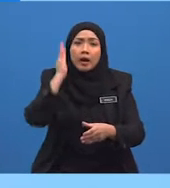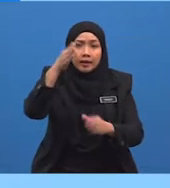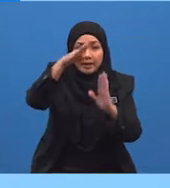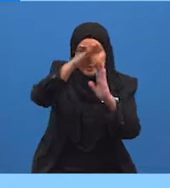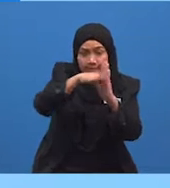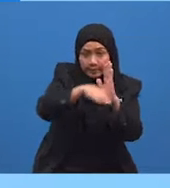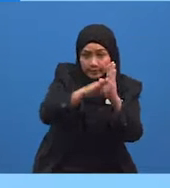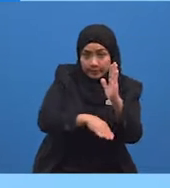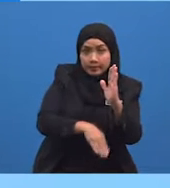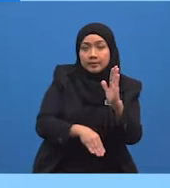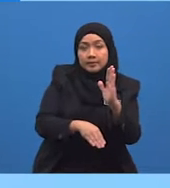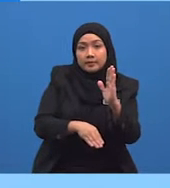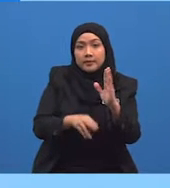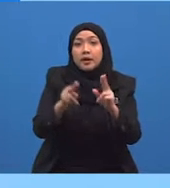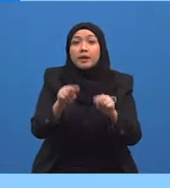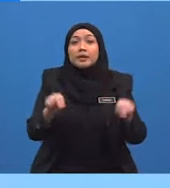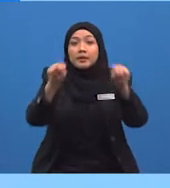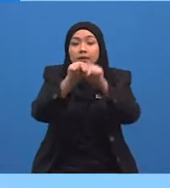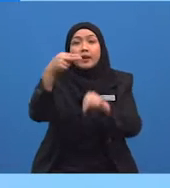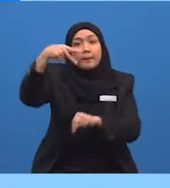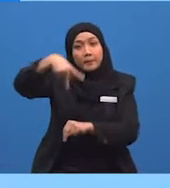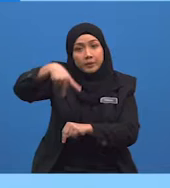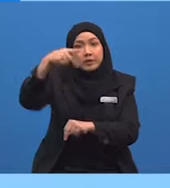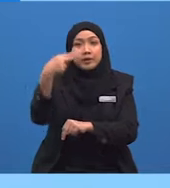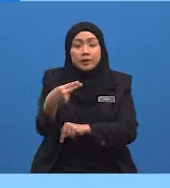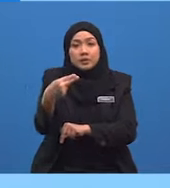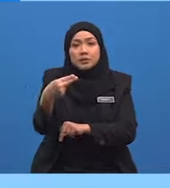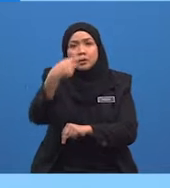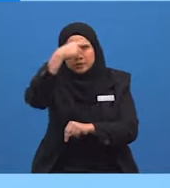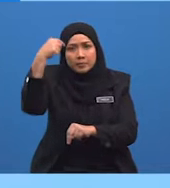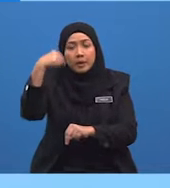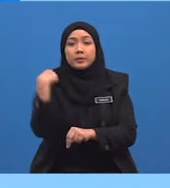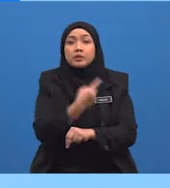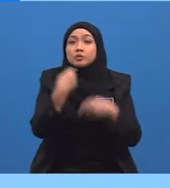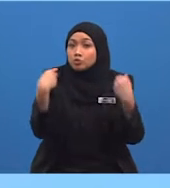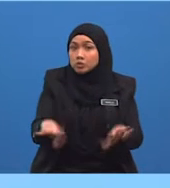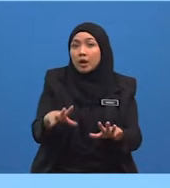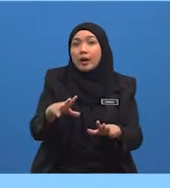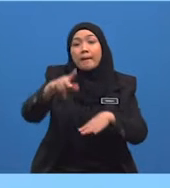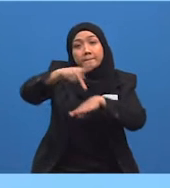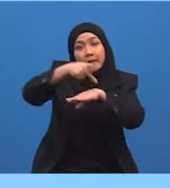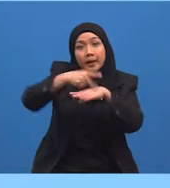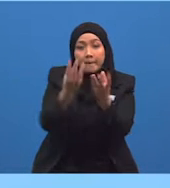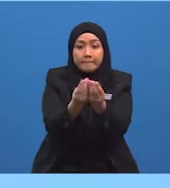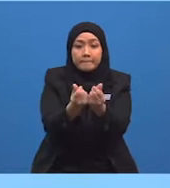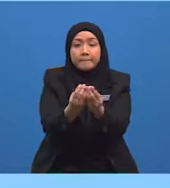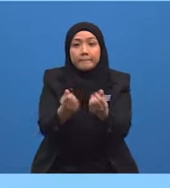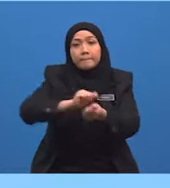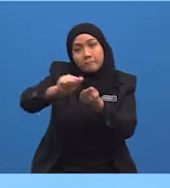fabrik yang beralkali disebabkan oleh penggunaan serbuk pencuci.